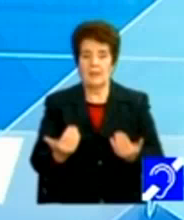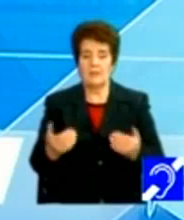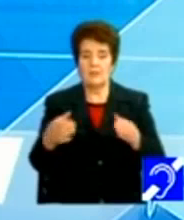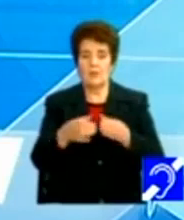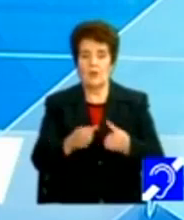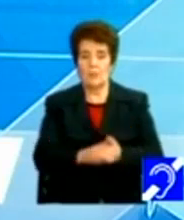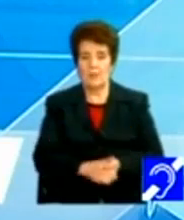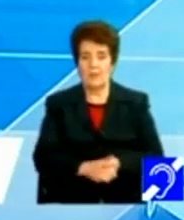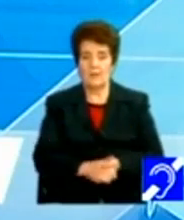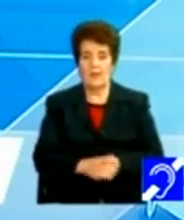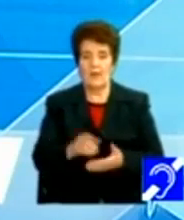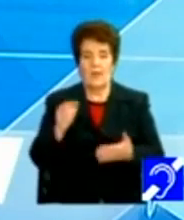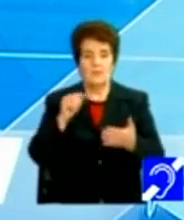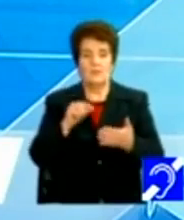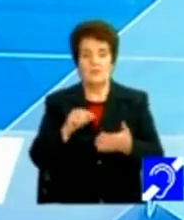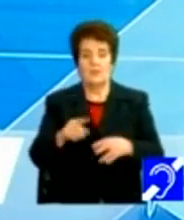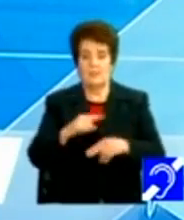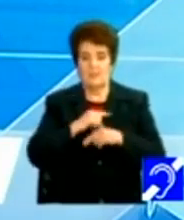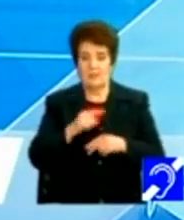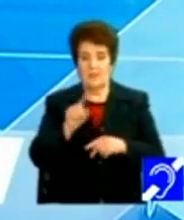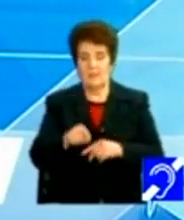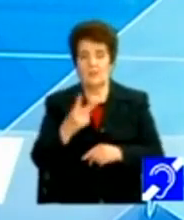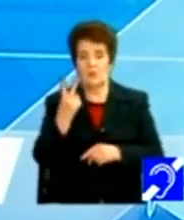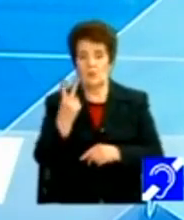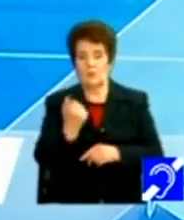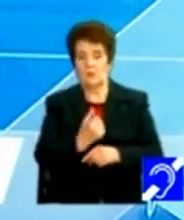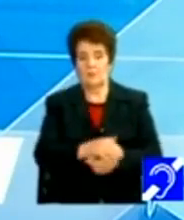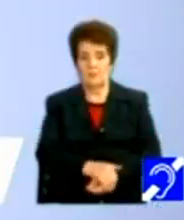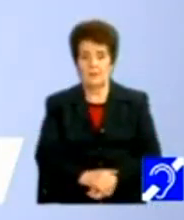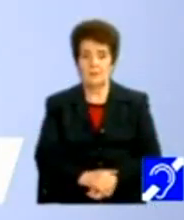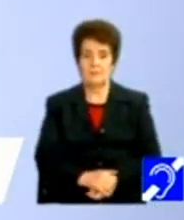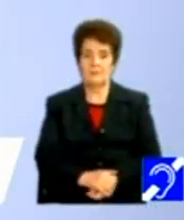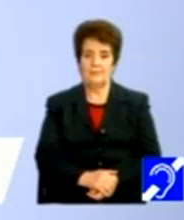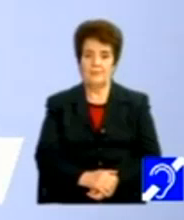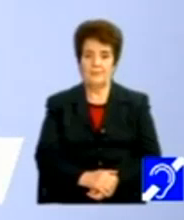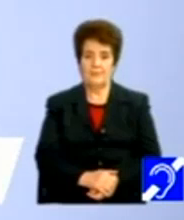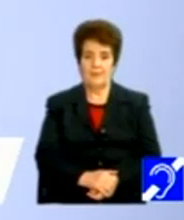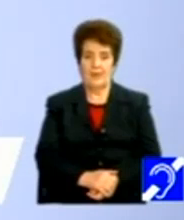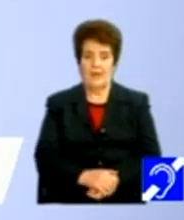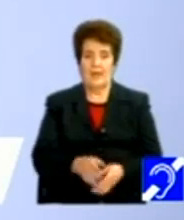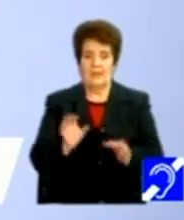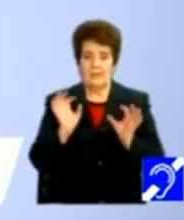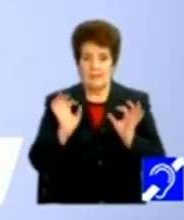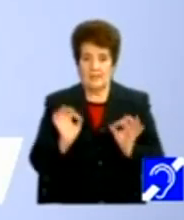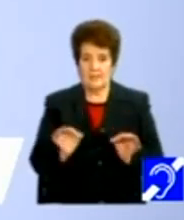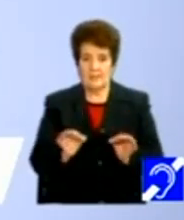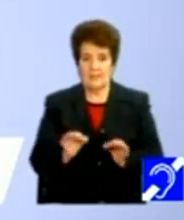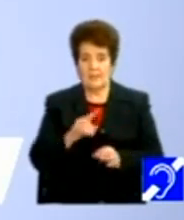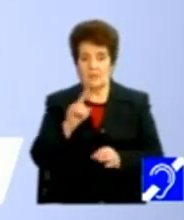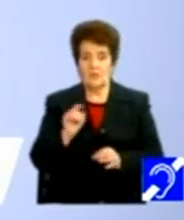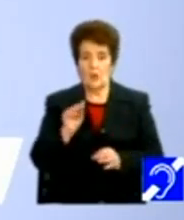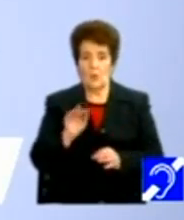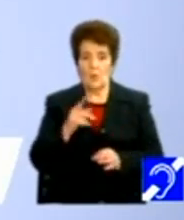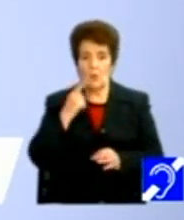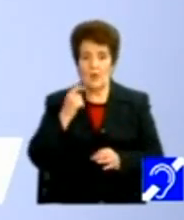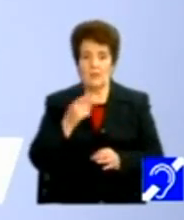campanie și pe ce insistați în finalul acesta de o săptămână de campanie? Sigur că implicările geopolitice întotdeauna